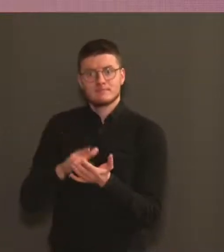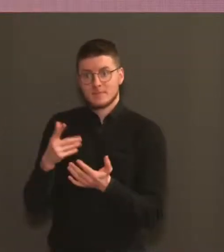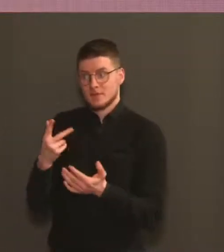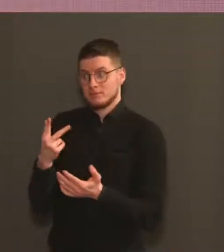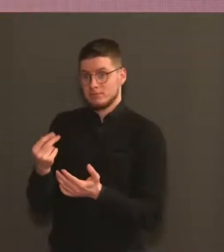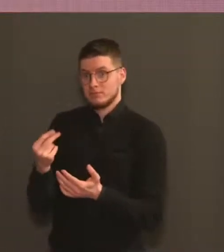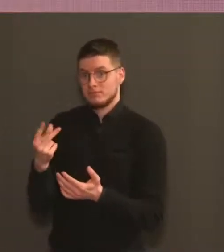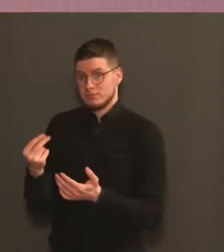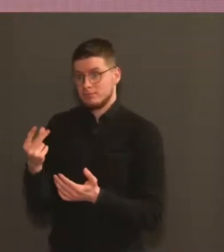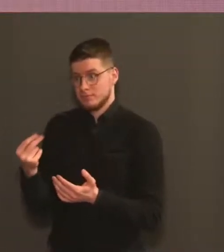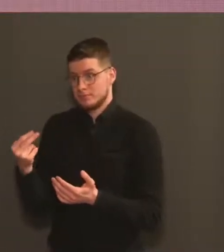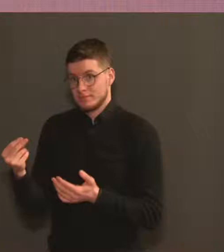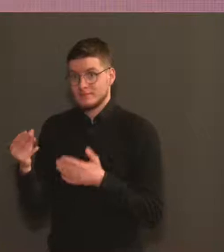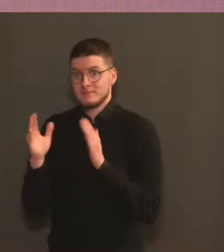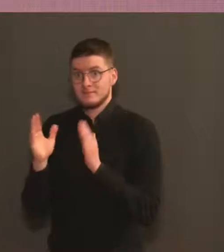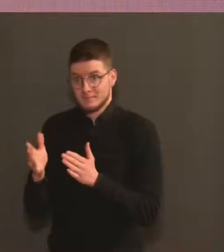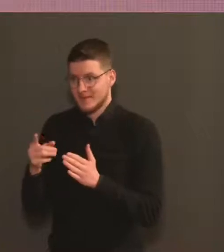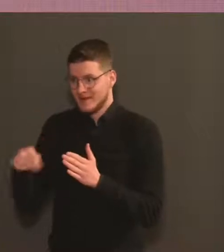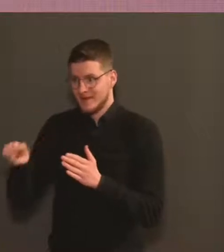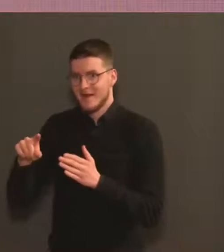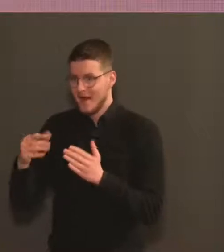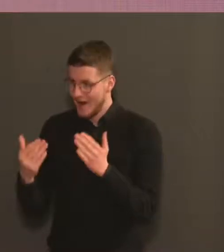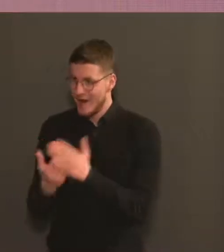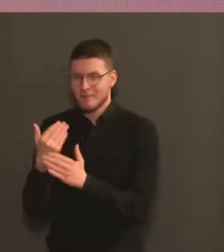dit alles opnieuw plaatsvinden.